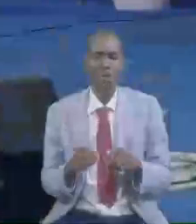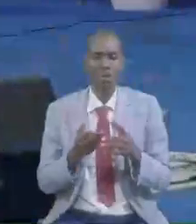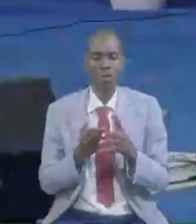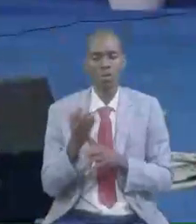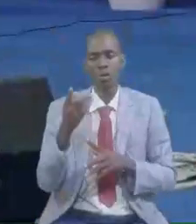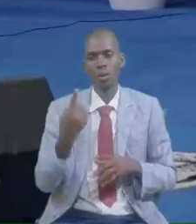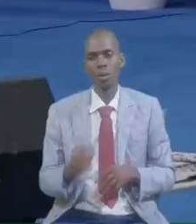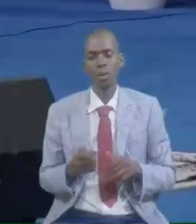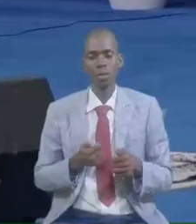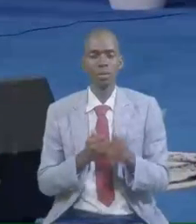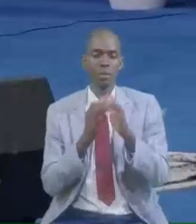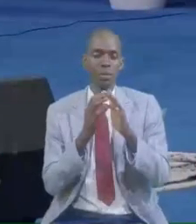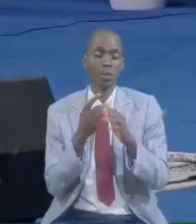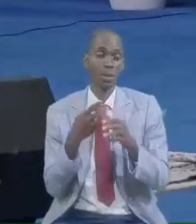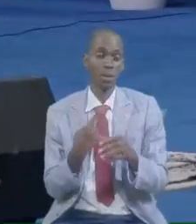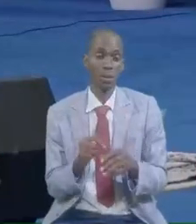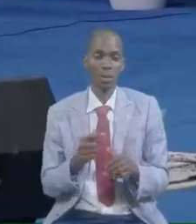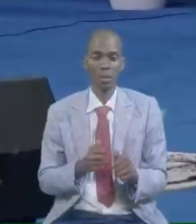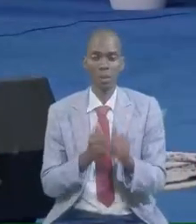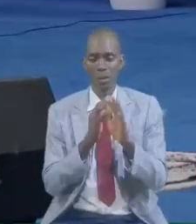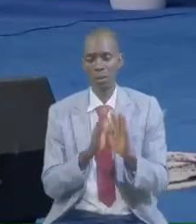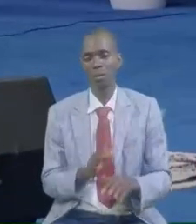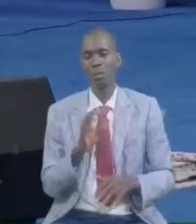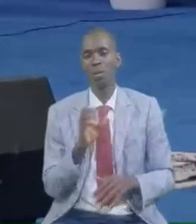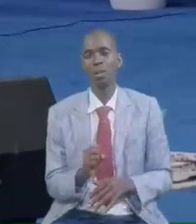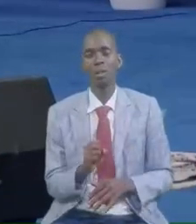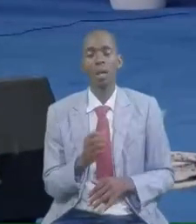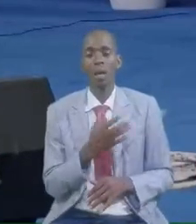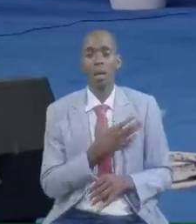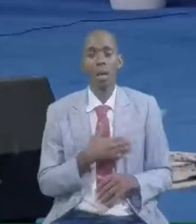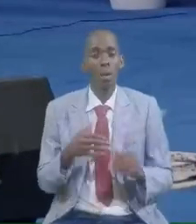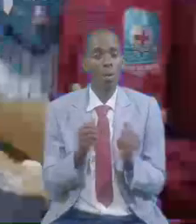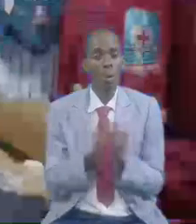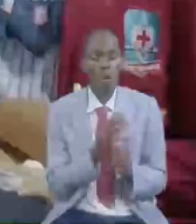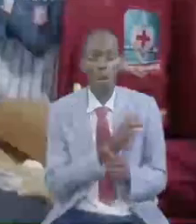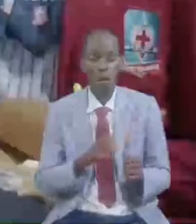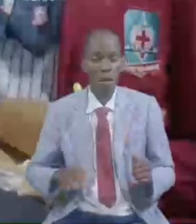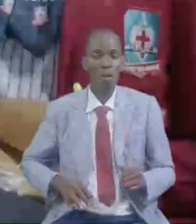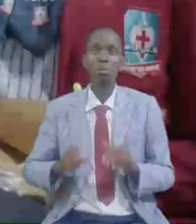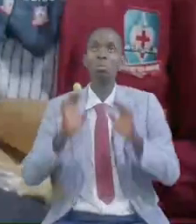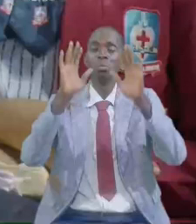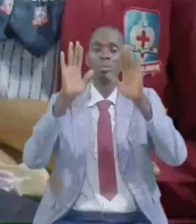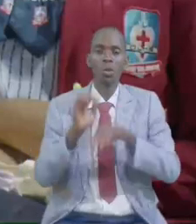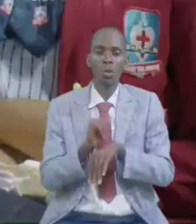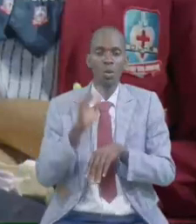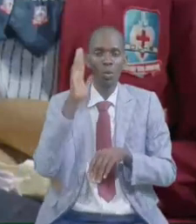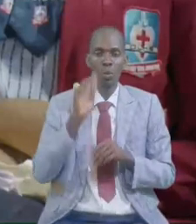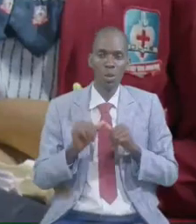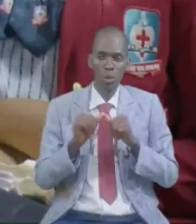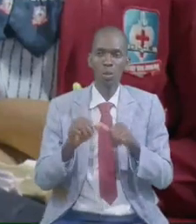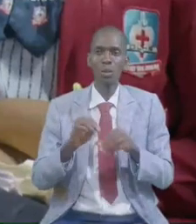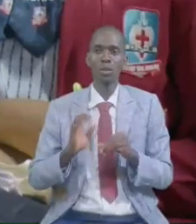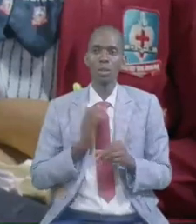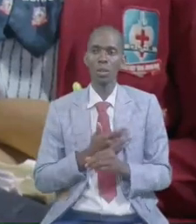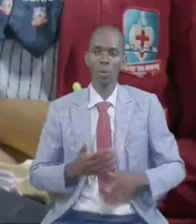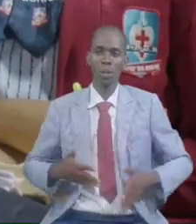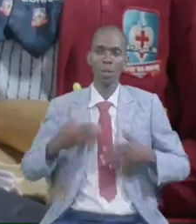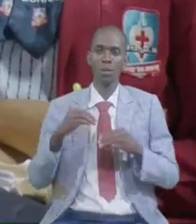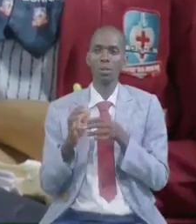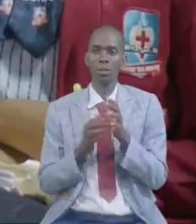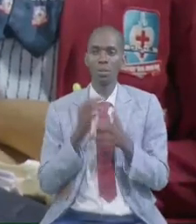nous continuons dans la communion avec le peuple de Dieu et avec Christ, les miracles vont continuer dans nos vies.